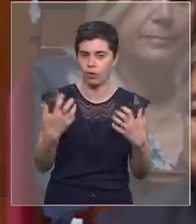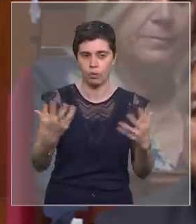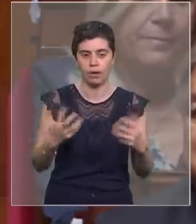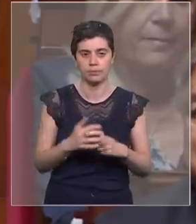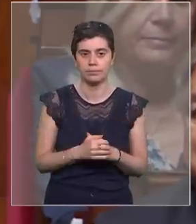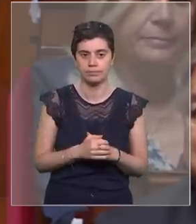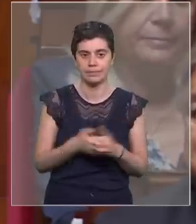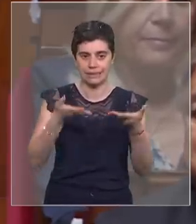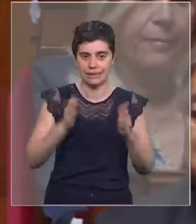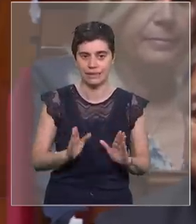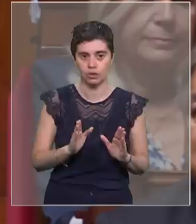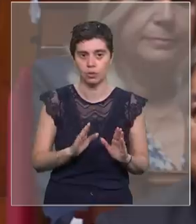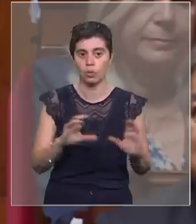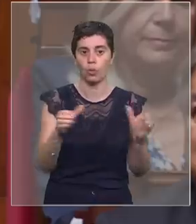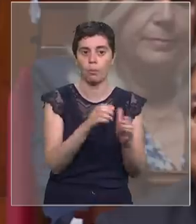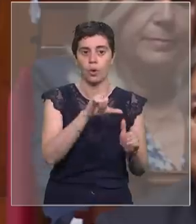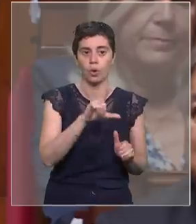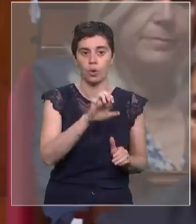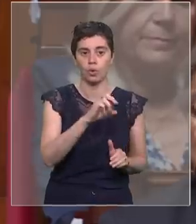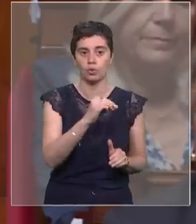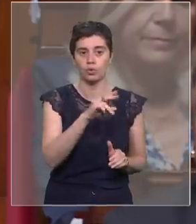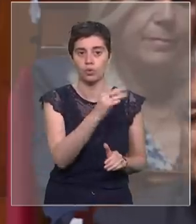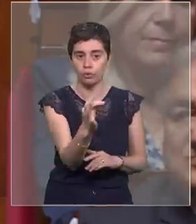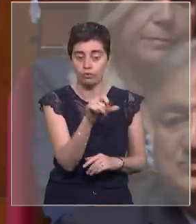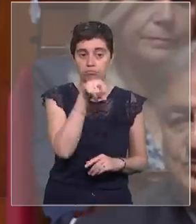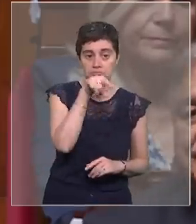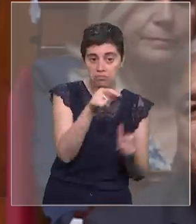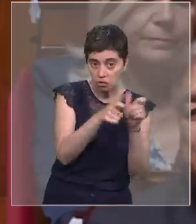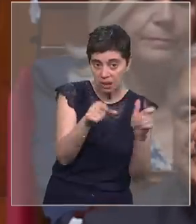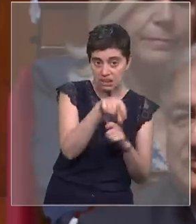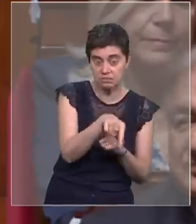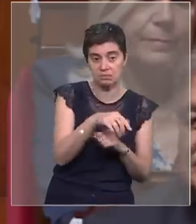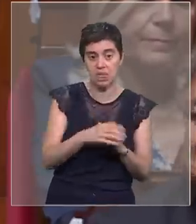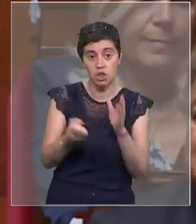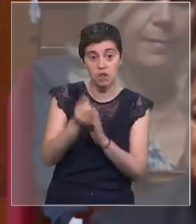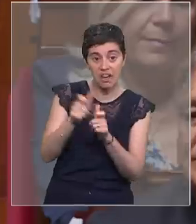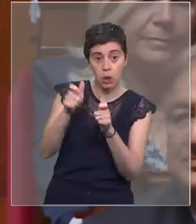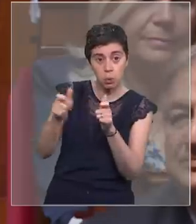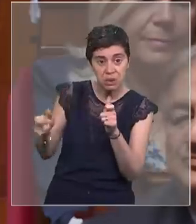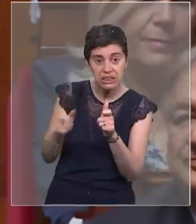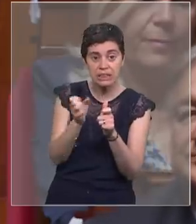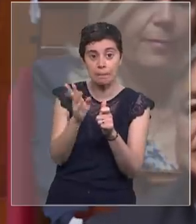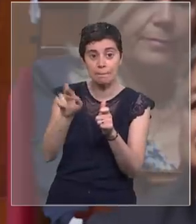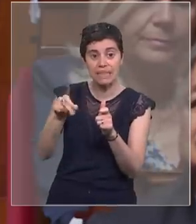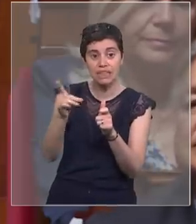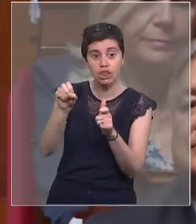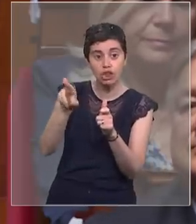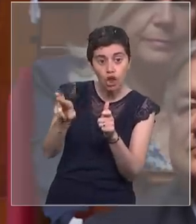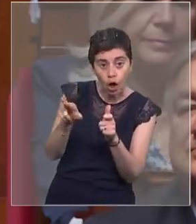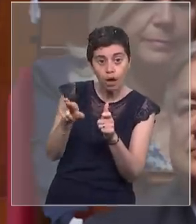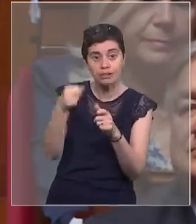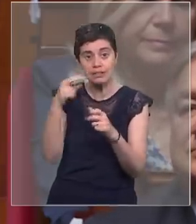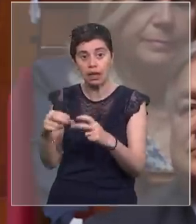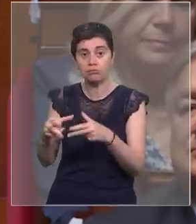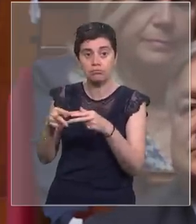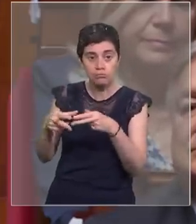aujourd'hui la décision du groupe Le Duf de renoncer à la construction d'une nouvelle usine Bridor, fabrication de viennoiseries